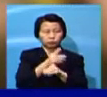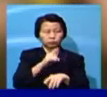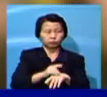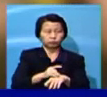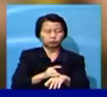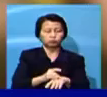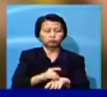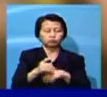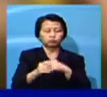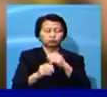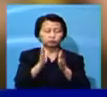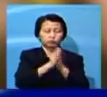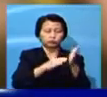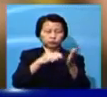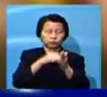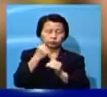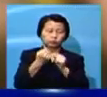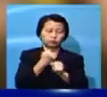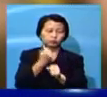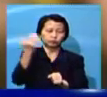Christ Church tahun